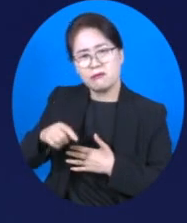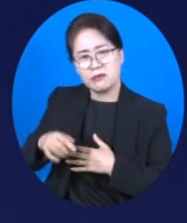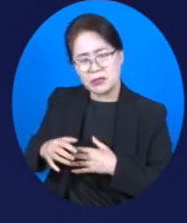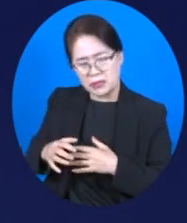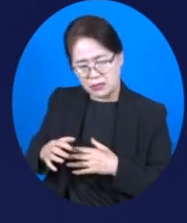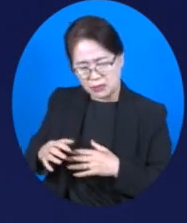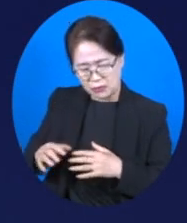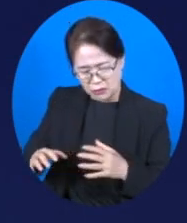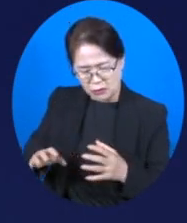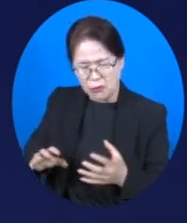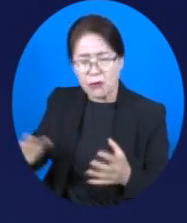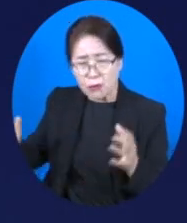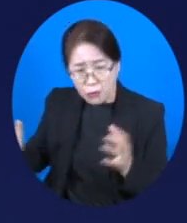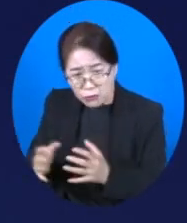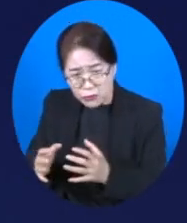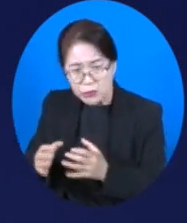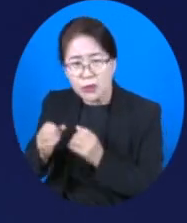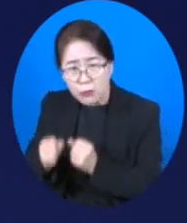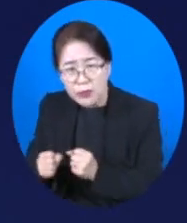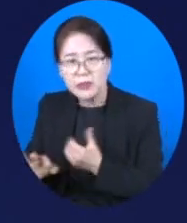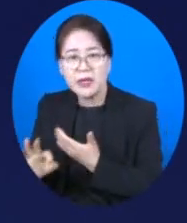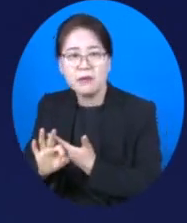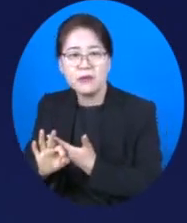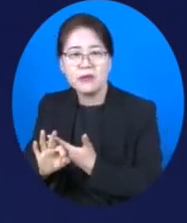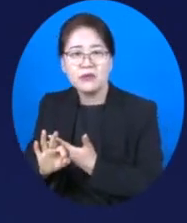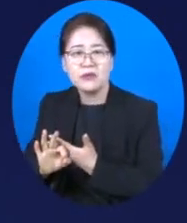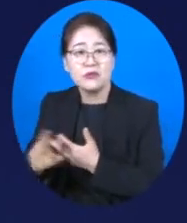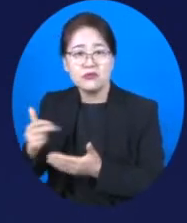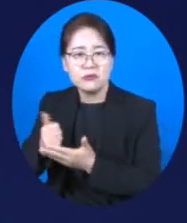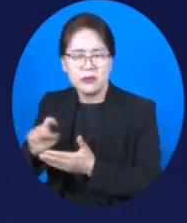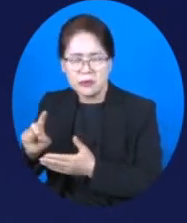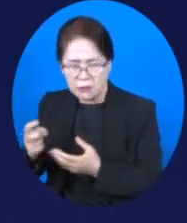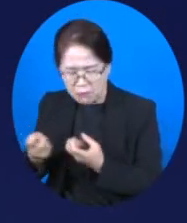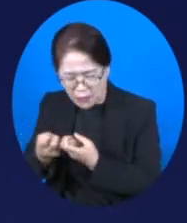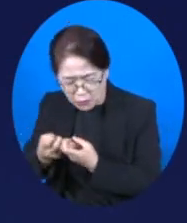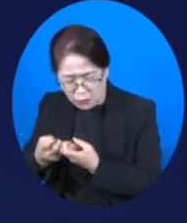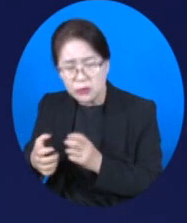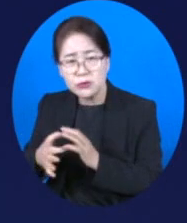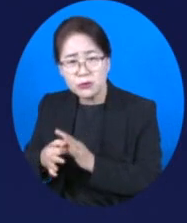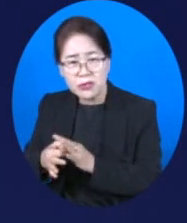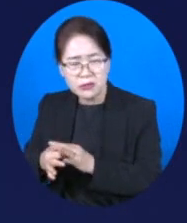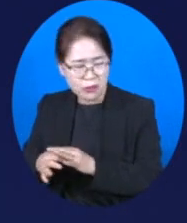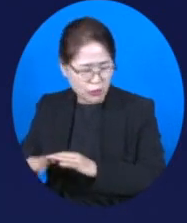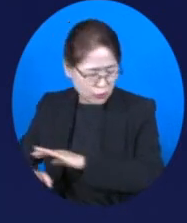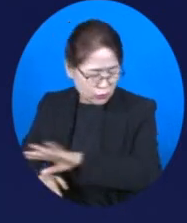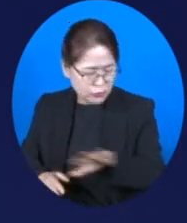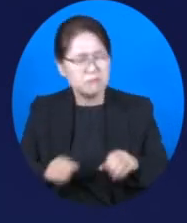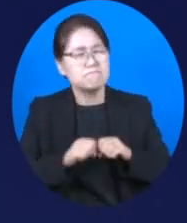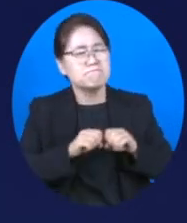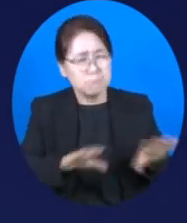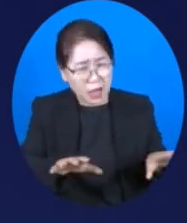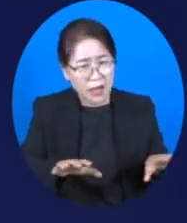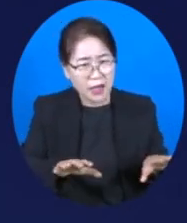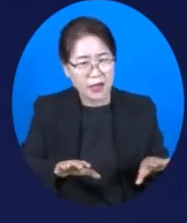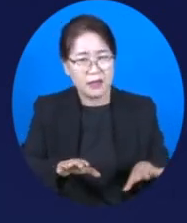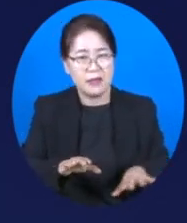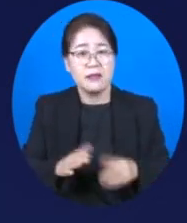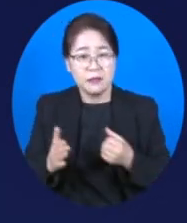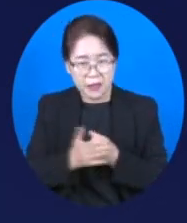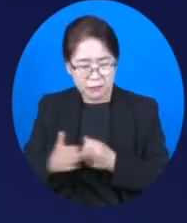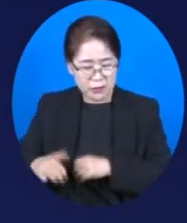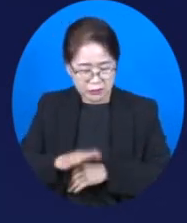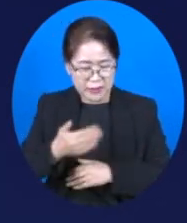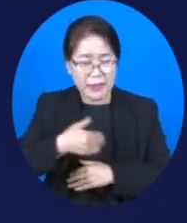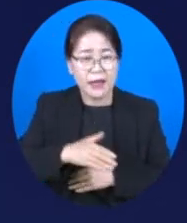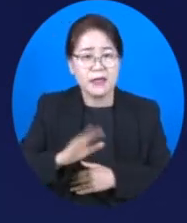우리끼리만 뭉쳐있기를 원한다면 주님은 어떤 방법을 통해서라도 우리를 흩으실 것입니다. 그러므로 우리는 가야